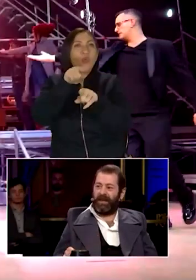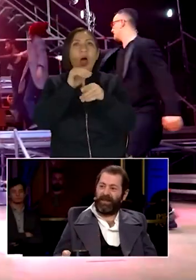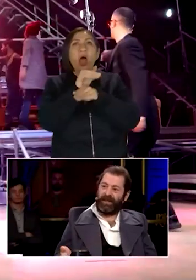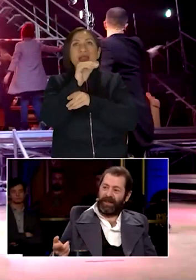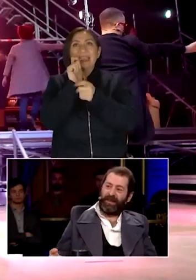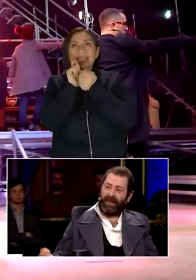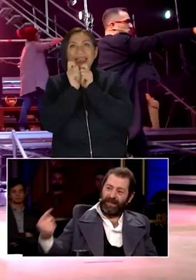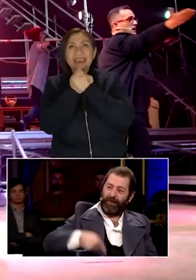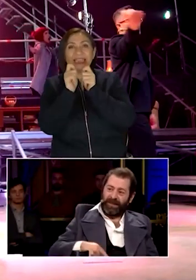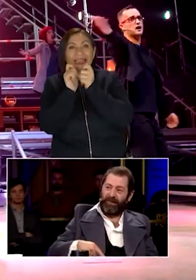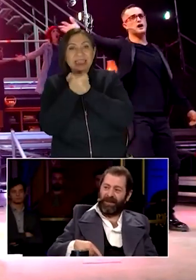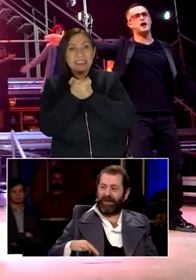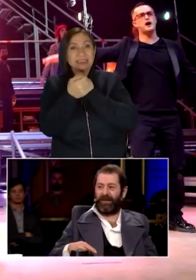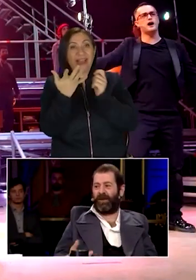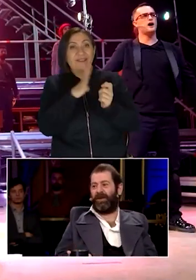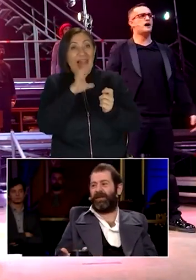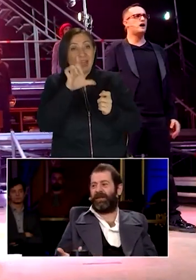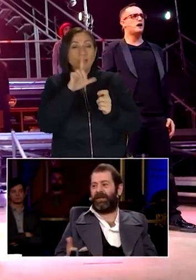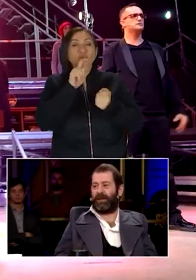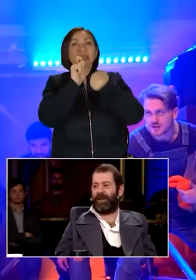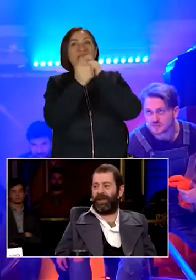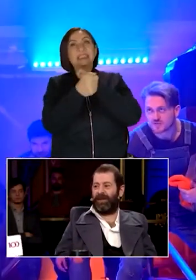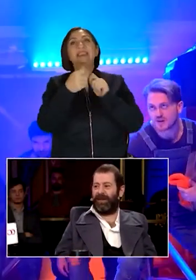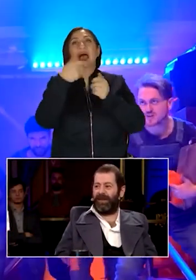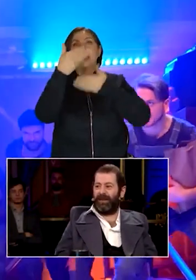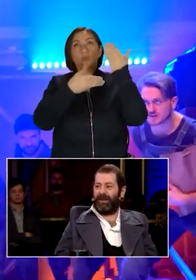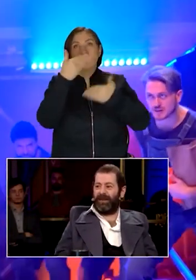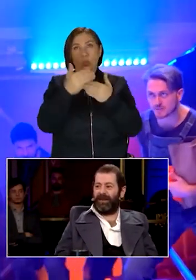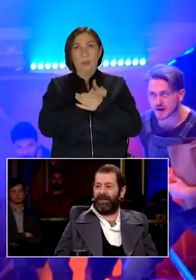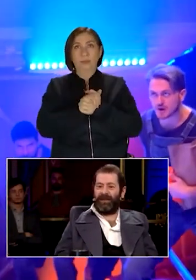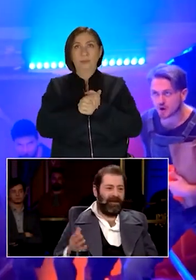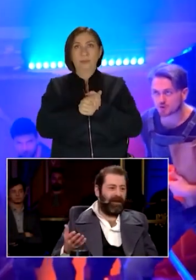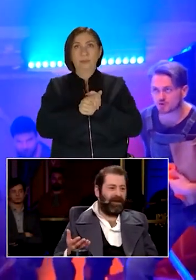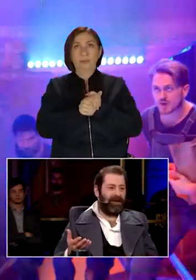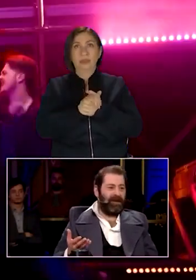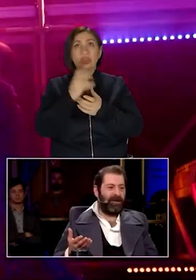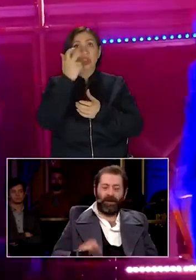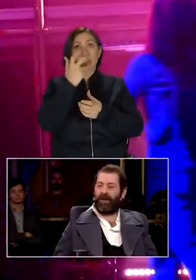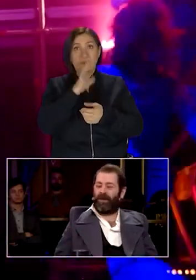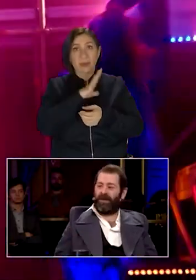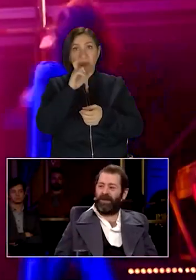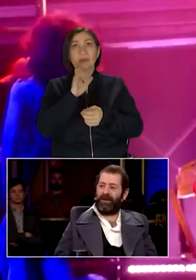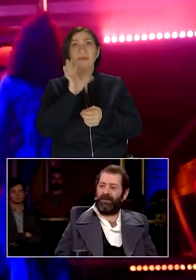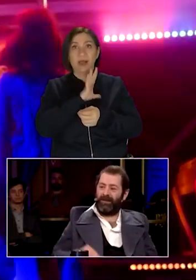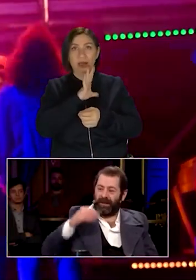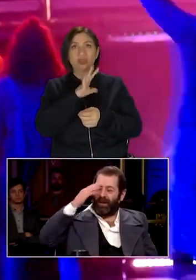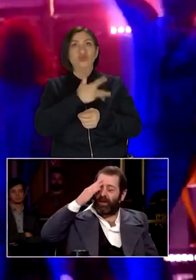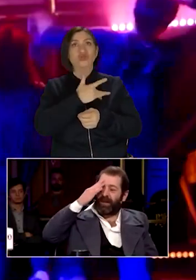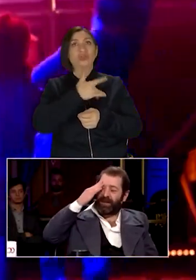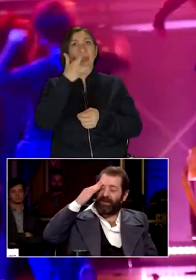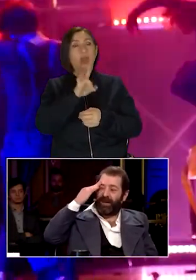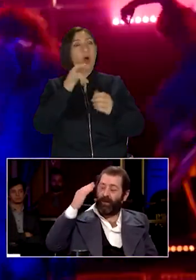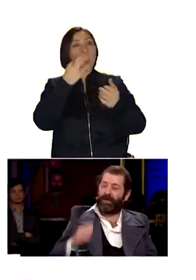hayatını değiştirirken değiştirmesinden bahsediliyor tam olarak. Şarkı söyleniyor mu? Söyleniyor, evet.